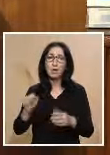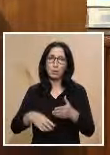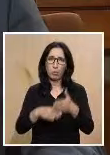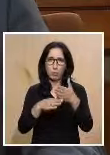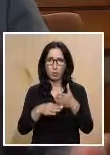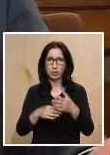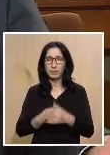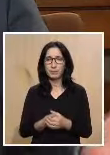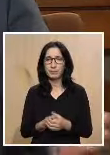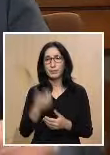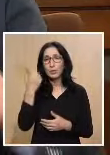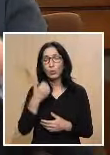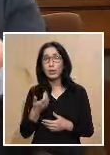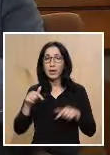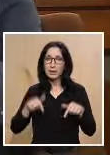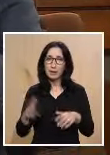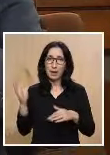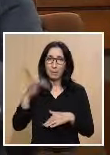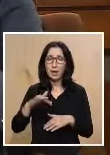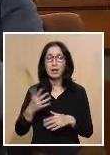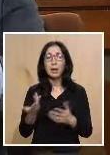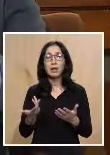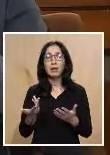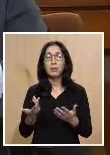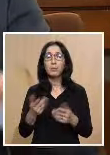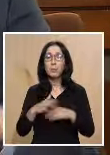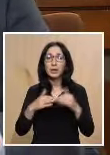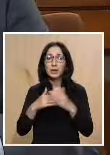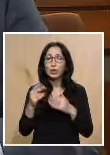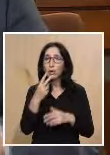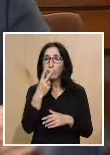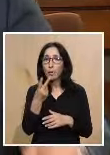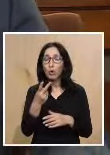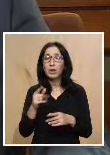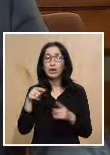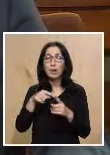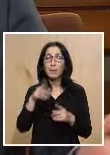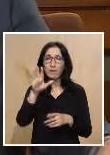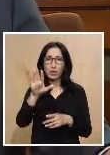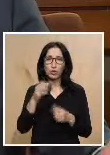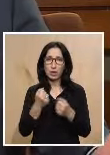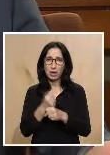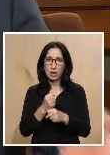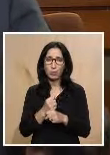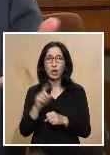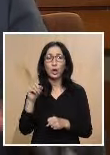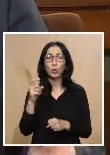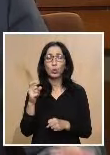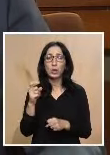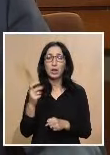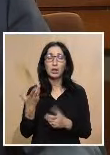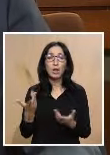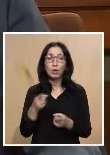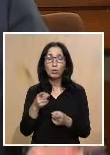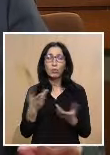помогнем. Добре, сега пак прагматичен, практичен поглед към вашата работа. Глутенът.